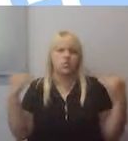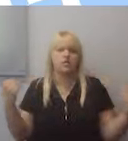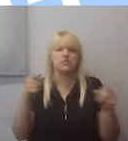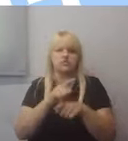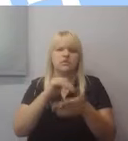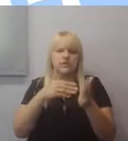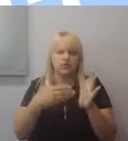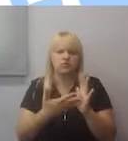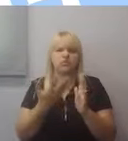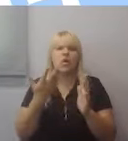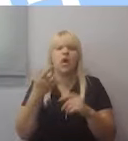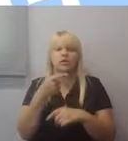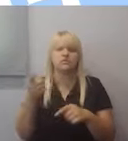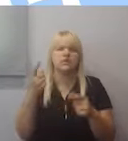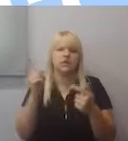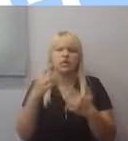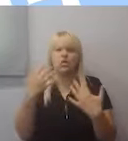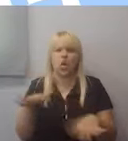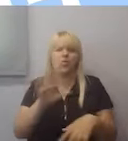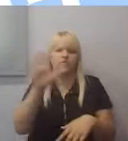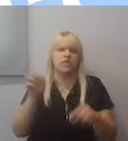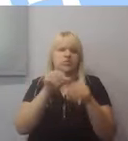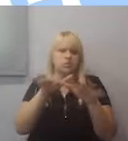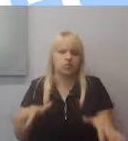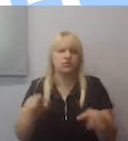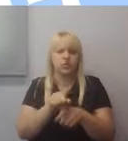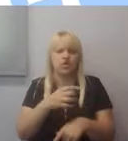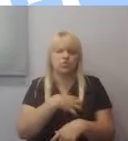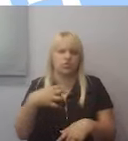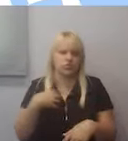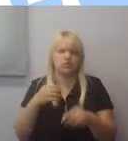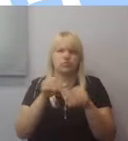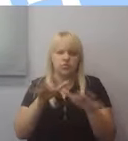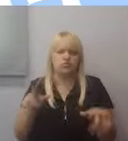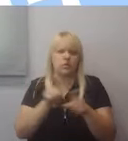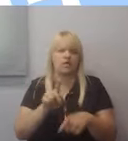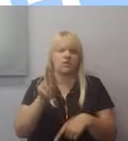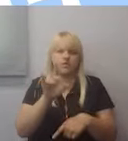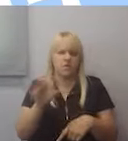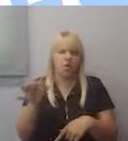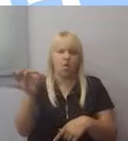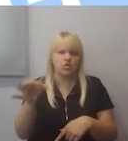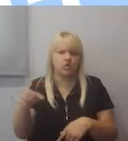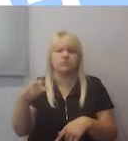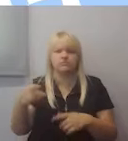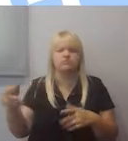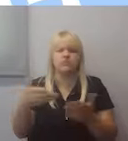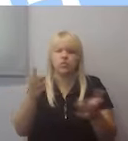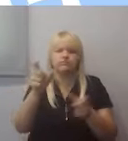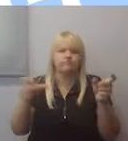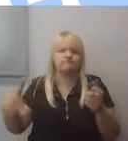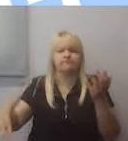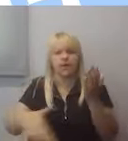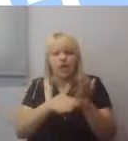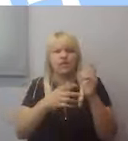viņi ir jau valsts struktūrās un pašvaldību struktūrās un nevalstiskajās kuri palīdz un un un un arī no mūsu